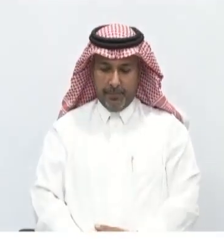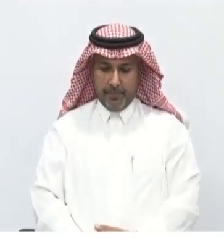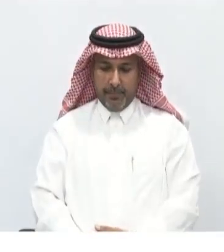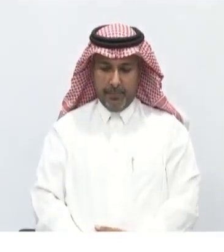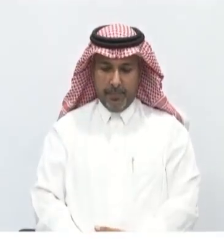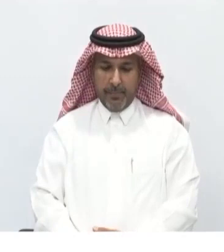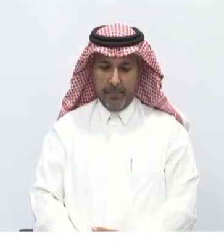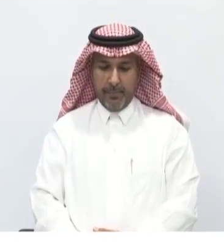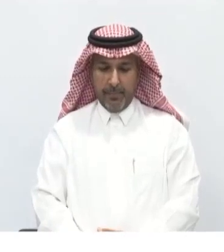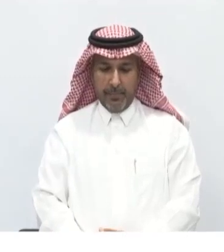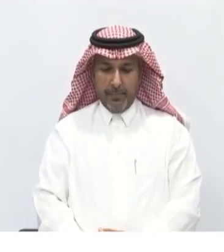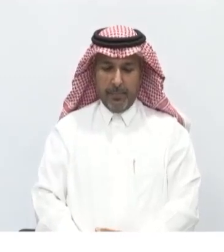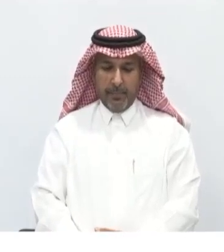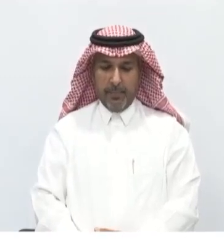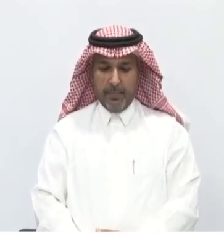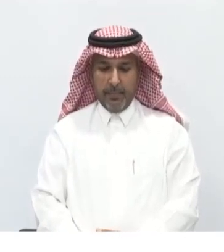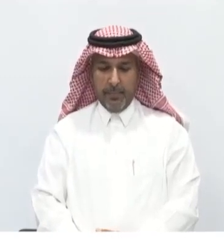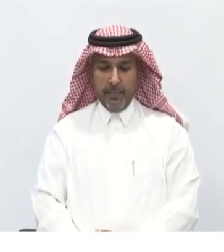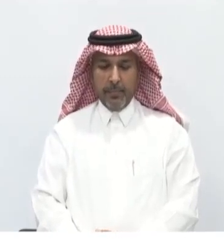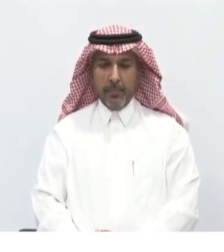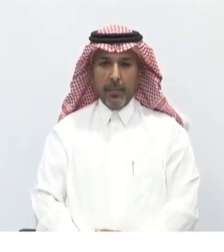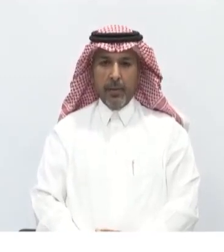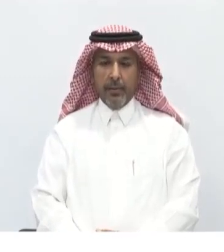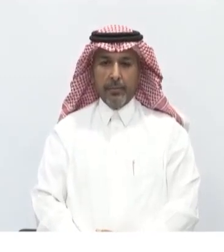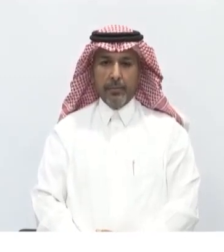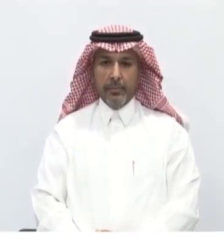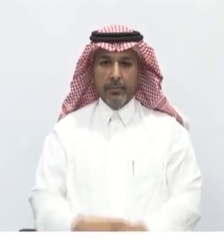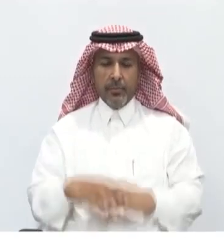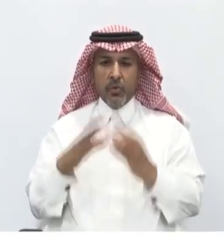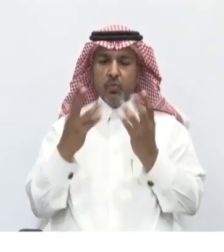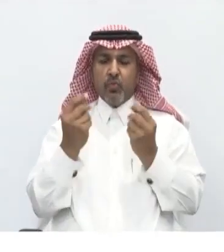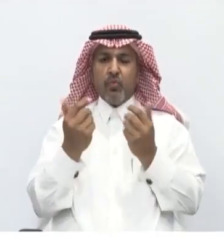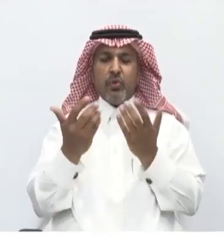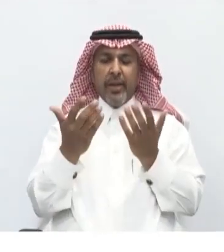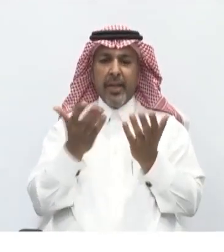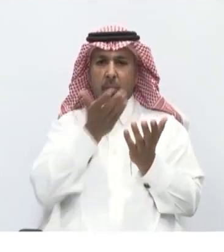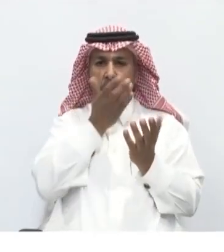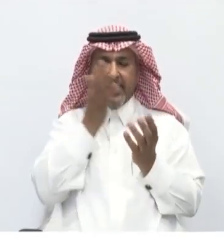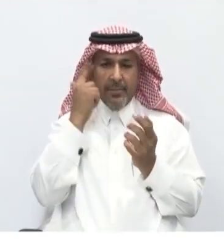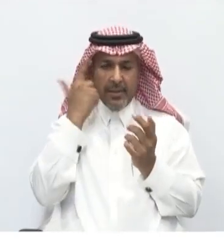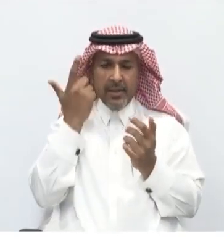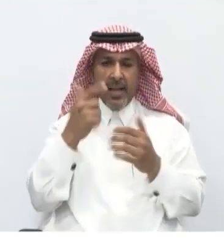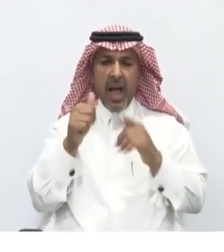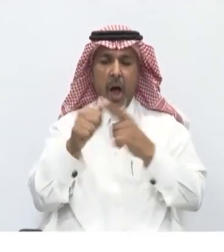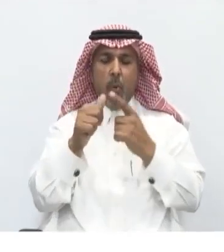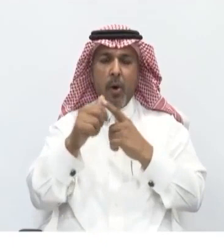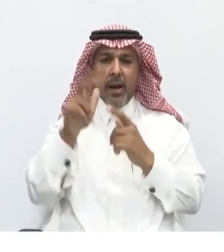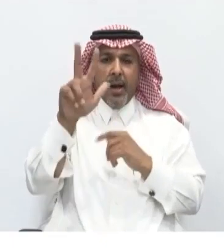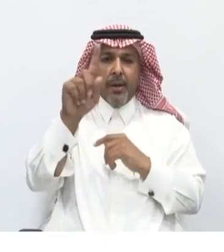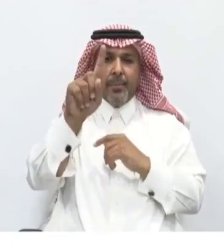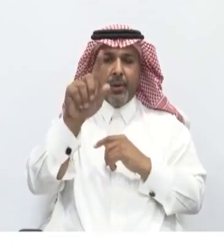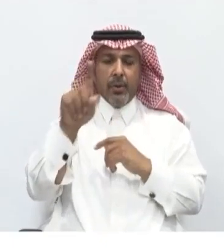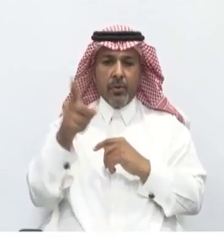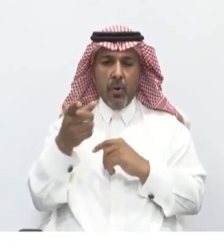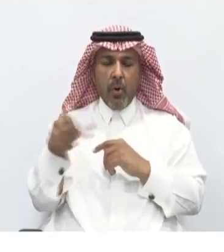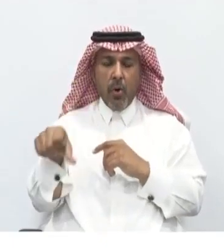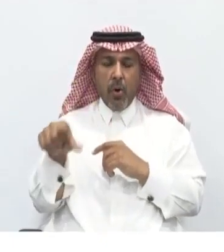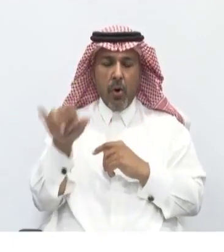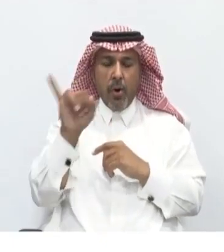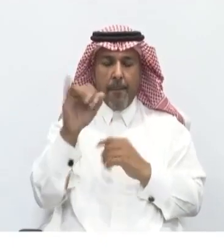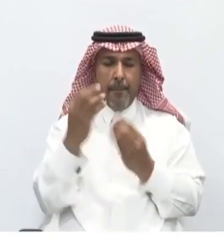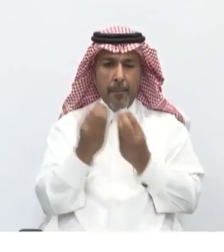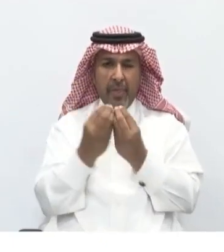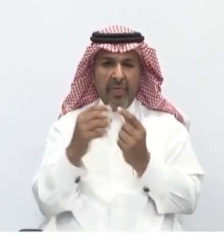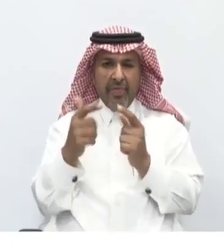عند درجه حراره الغرفه ما هي العناصر السائله في الجدول الدوري اولا البروم ثانيا الزئبق احسنتم